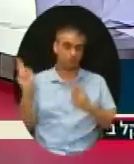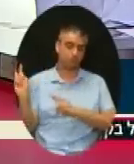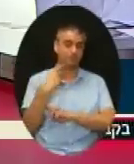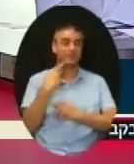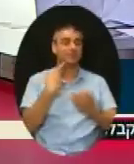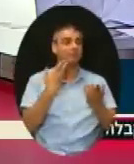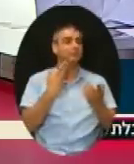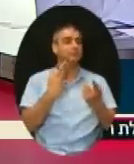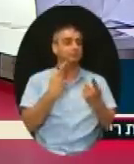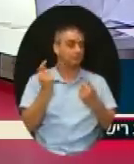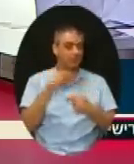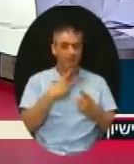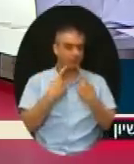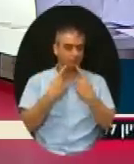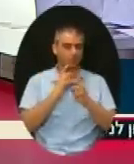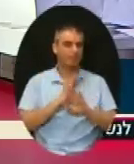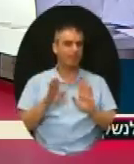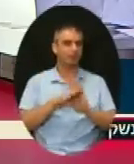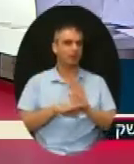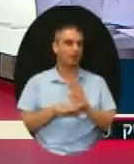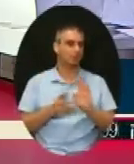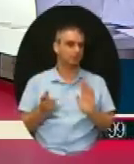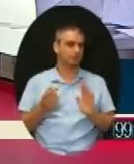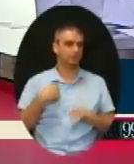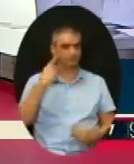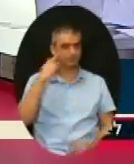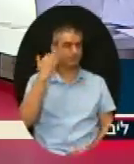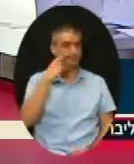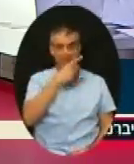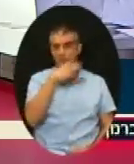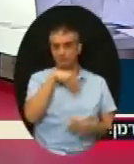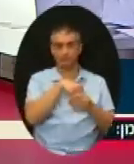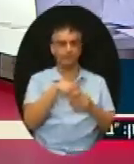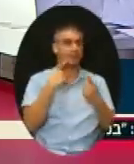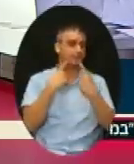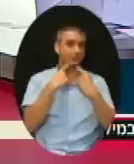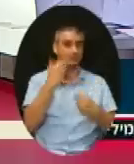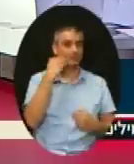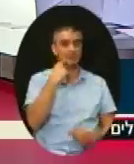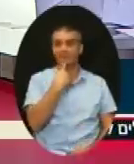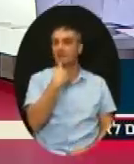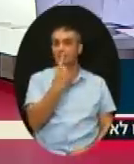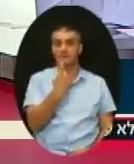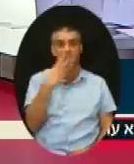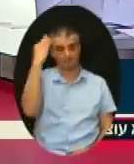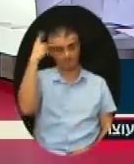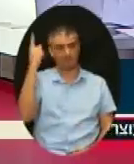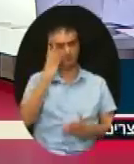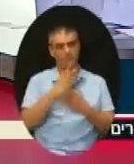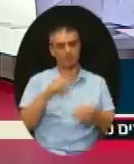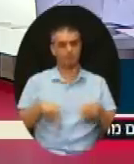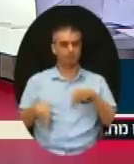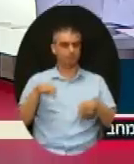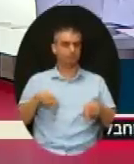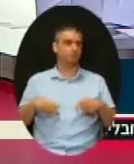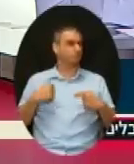ומתן ללא תנאים מקדימים, הוא אמר, וגם אנחנו יודעים שציפי לבני הייתה חלק מאותו מסע ומתן שציפי לבני אמרה, הפלסטינים לקחו צעד אחורה, הוא